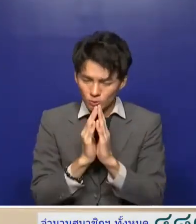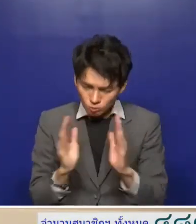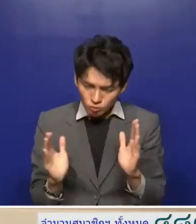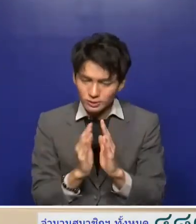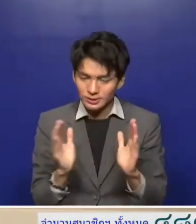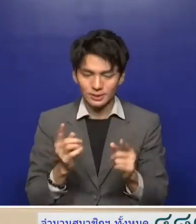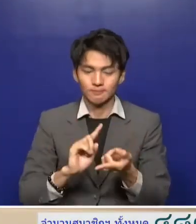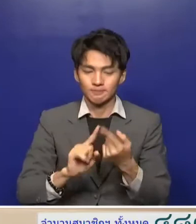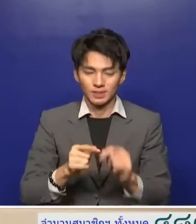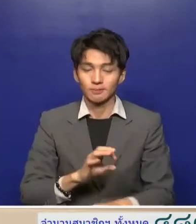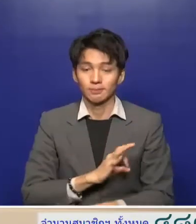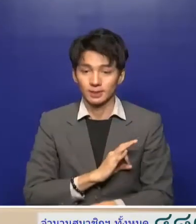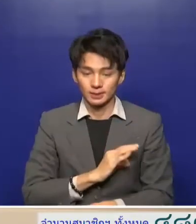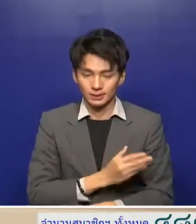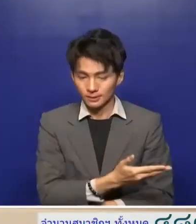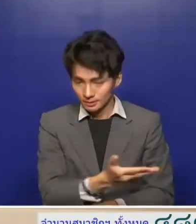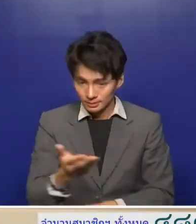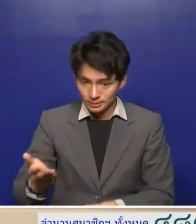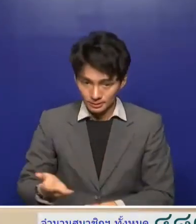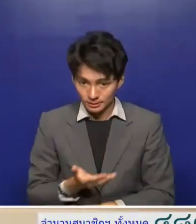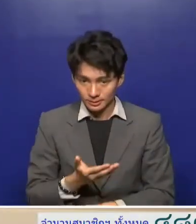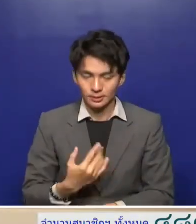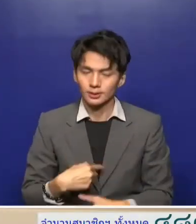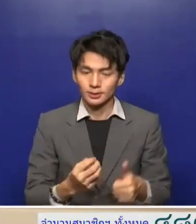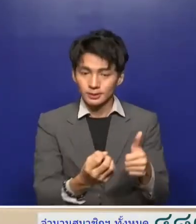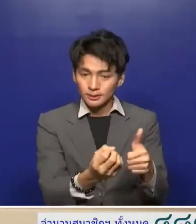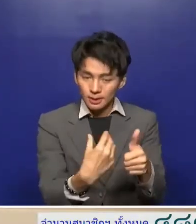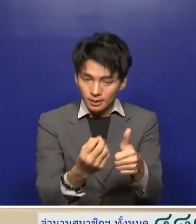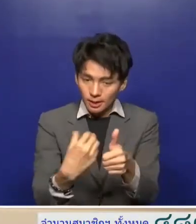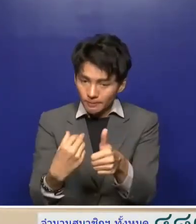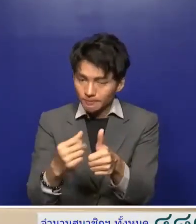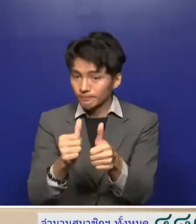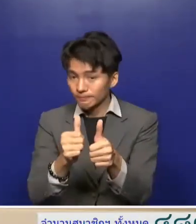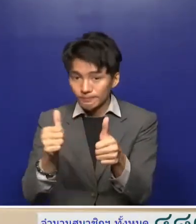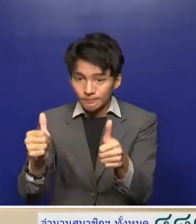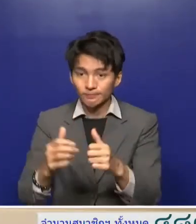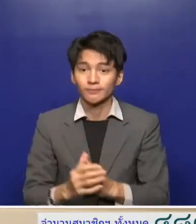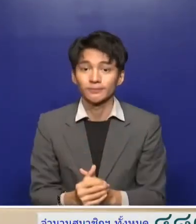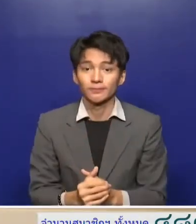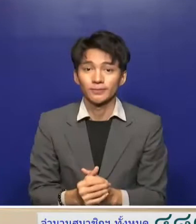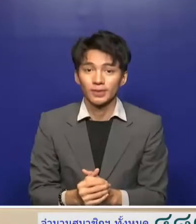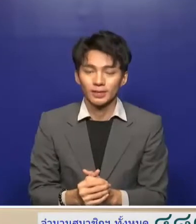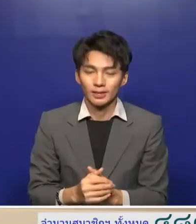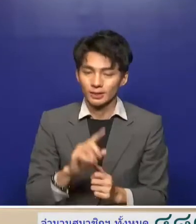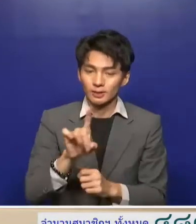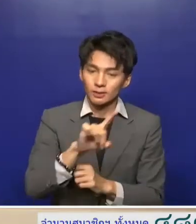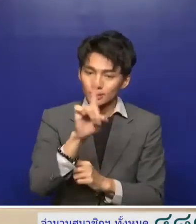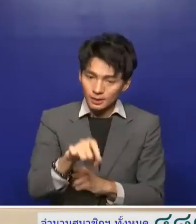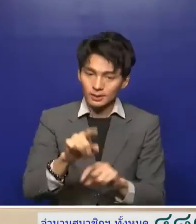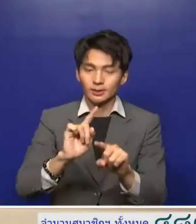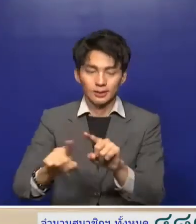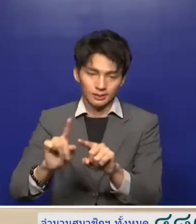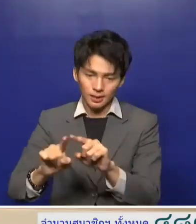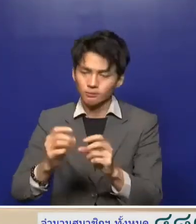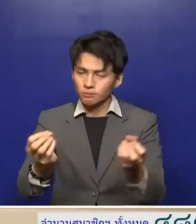เพื่อนสมาชิกเป็นอย่างยิ่งสำหรับข้อแนะนำแล้วก็ข้อสังเกตนะฮะจำนวน